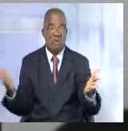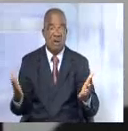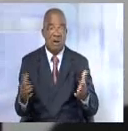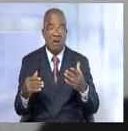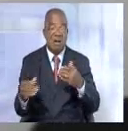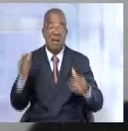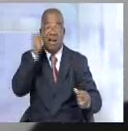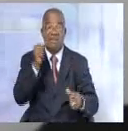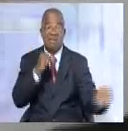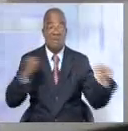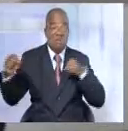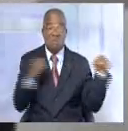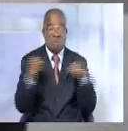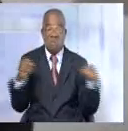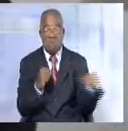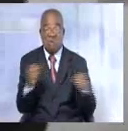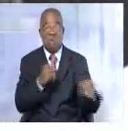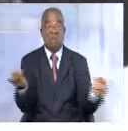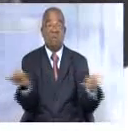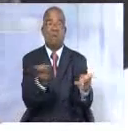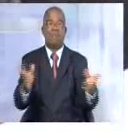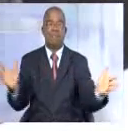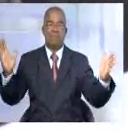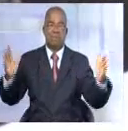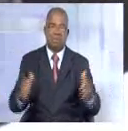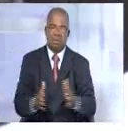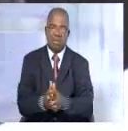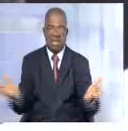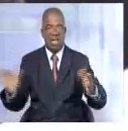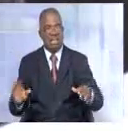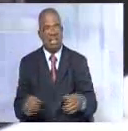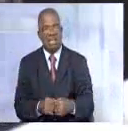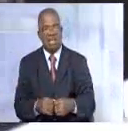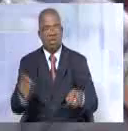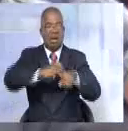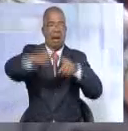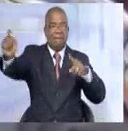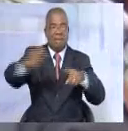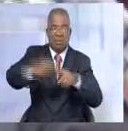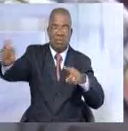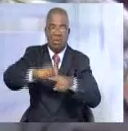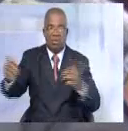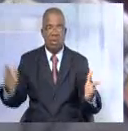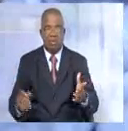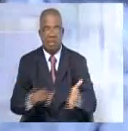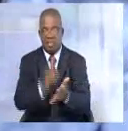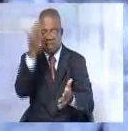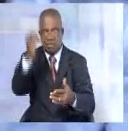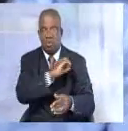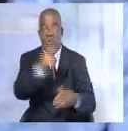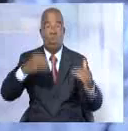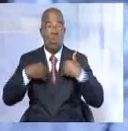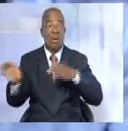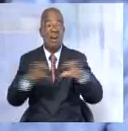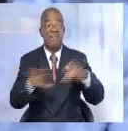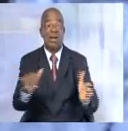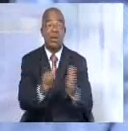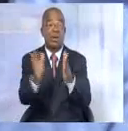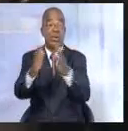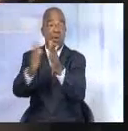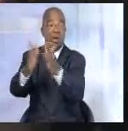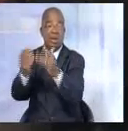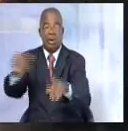représentante spéciale du secrétaire général des Nations Unies en partenariat avec le Centre international Kofi Annan pour le maintien de la paix, ont organisé une